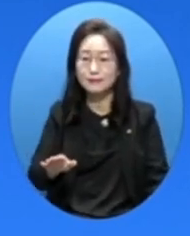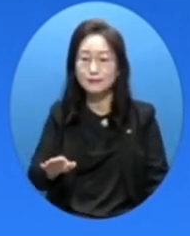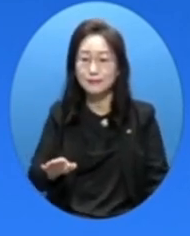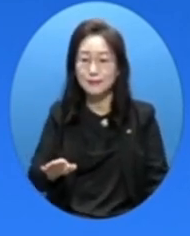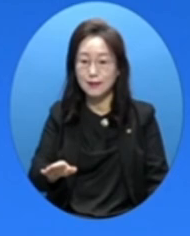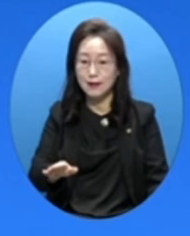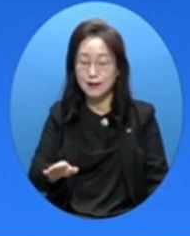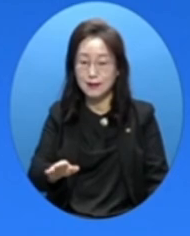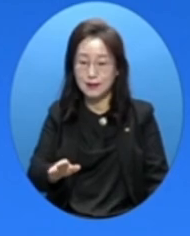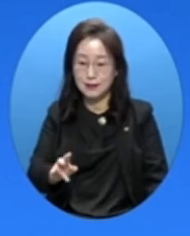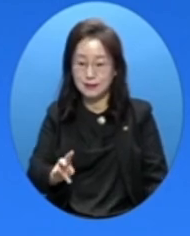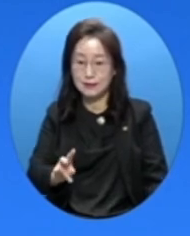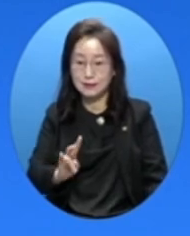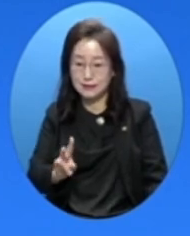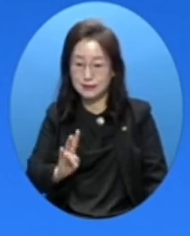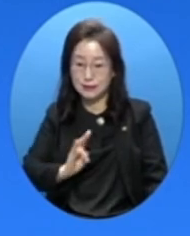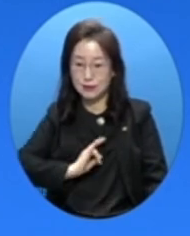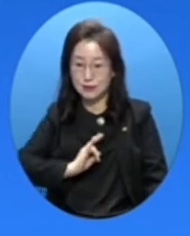이 선지자의 미망인이